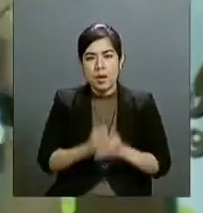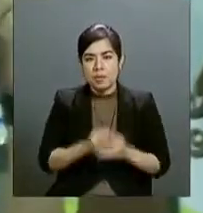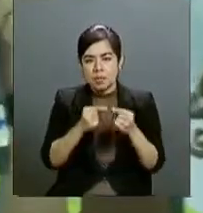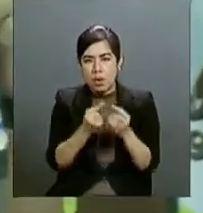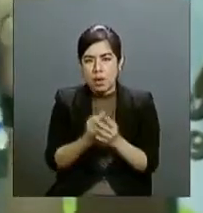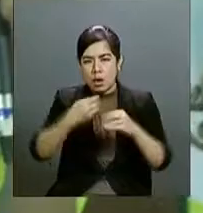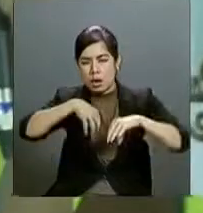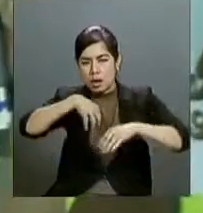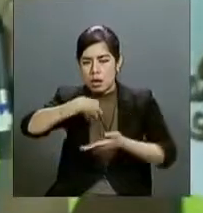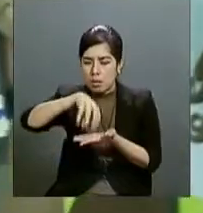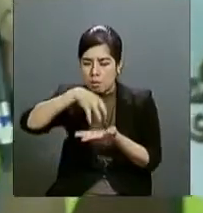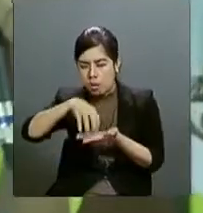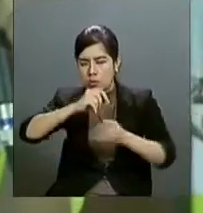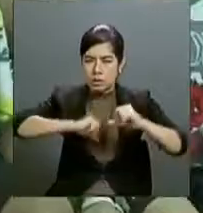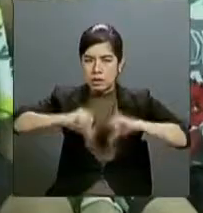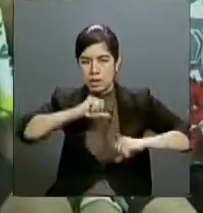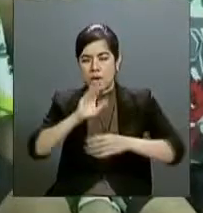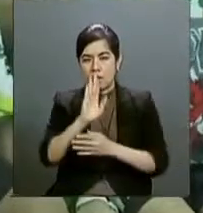หวัดเชียงรายเป็นกรณีพิเศษด้วยค่ะ